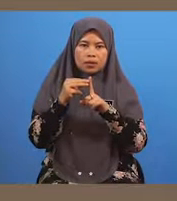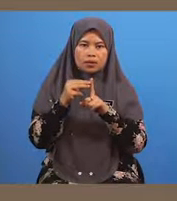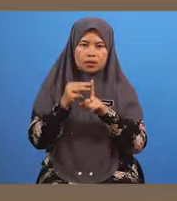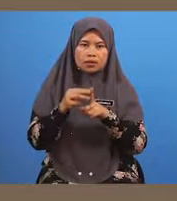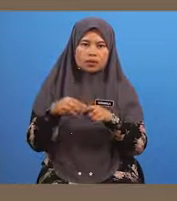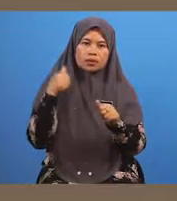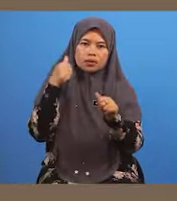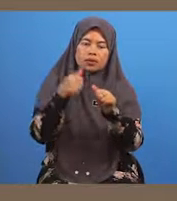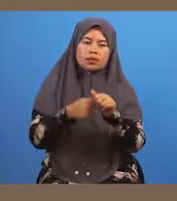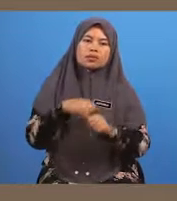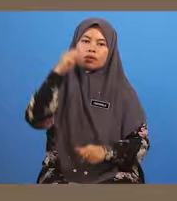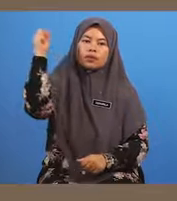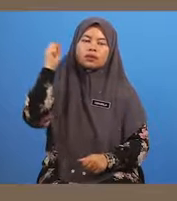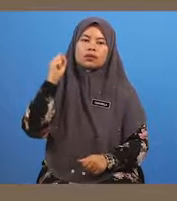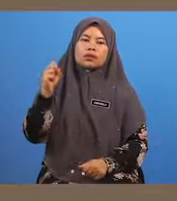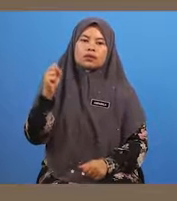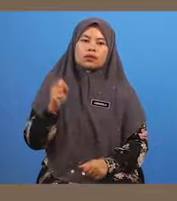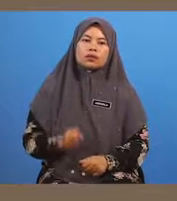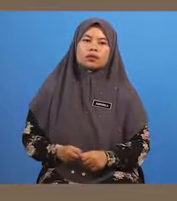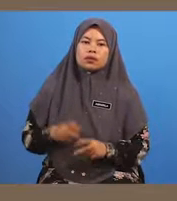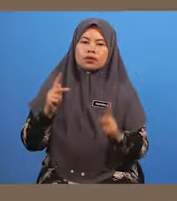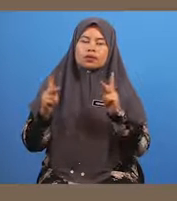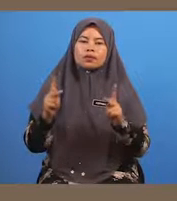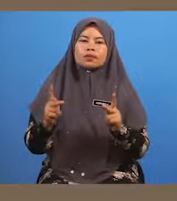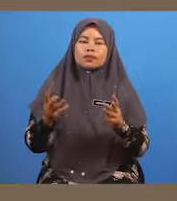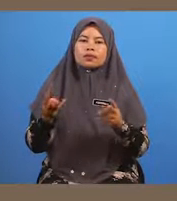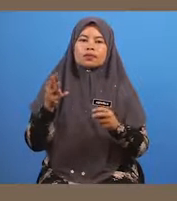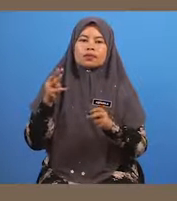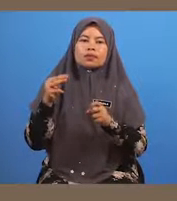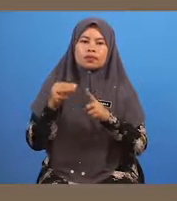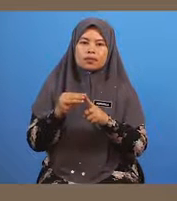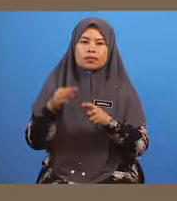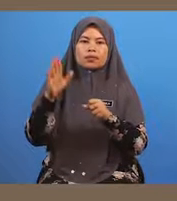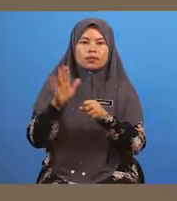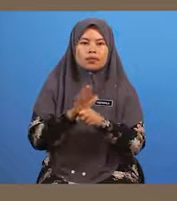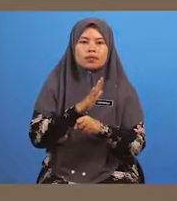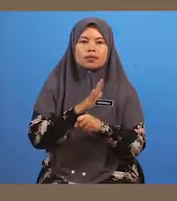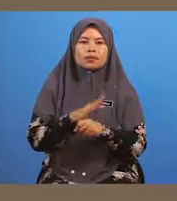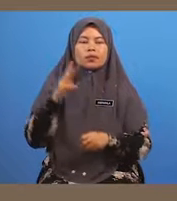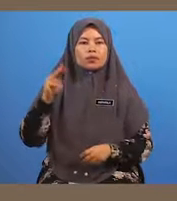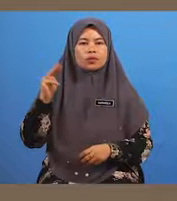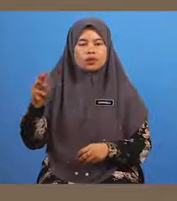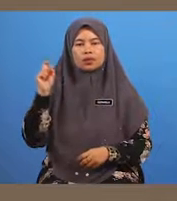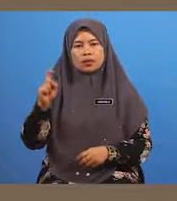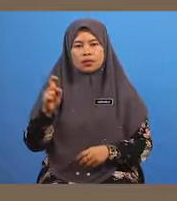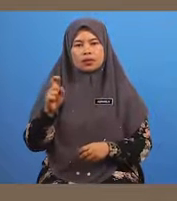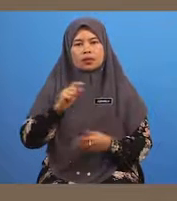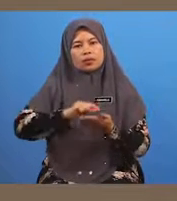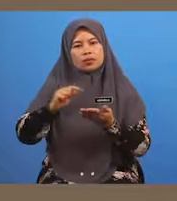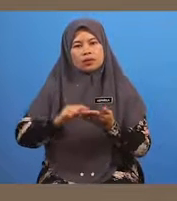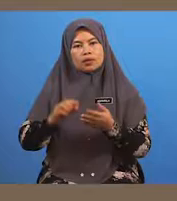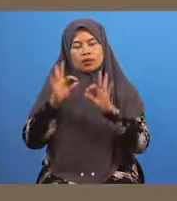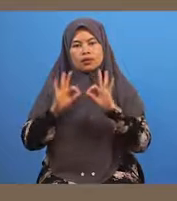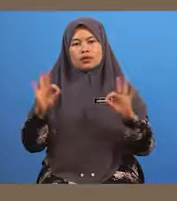setiap soalan. Bagi memperoleh markah penuh ini, murid-murid perlu menulis ayat yang lengkap yang mengandungi